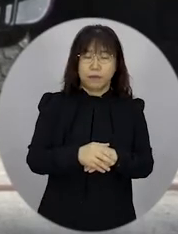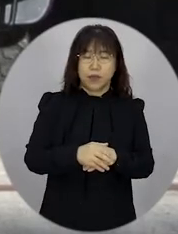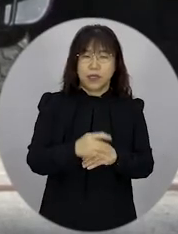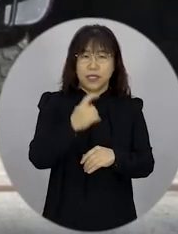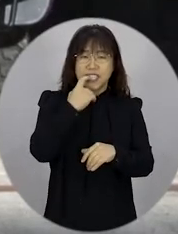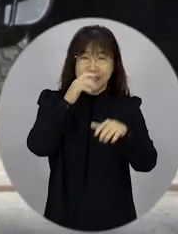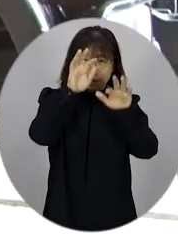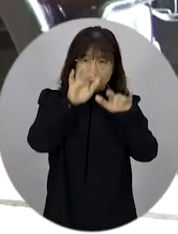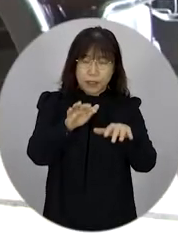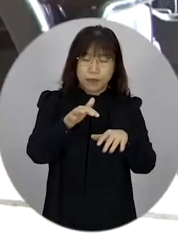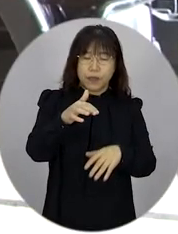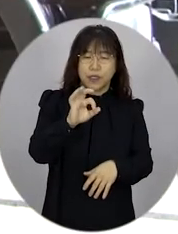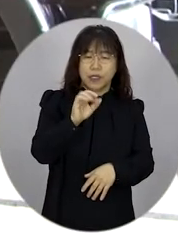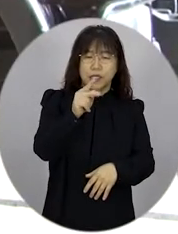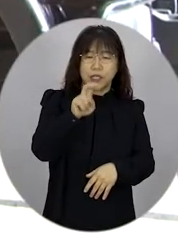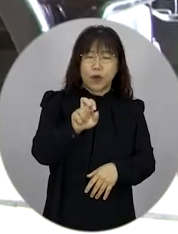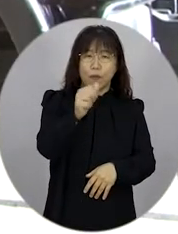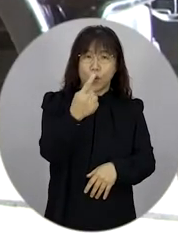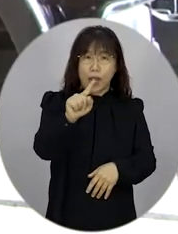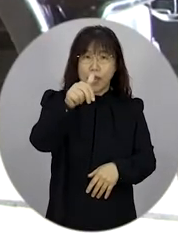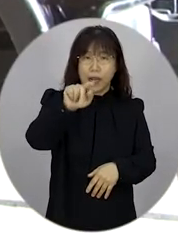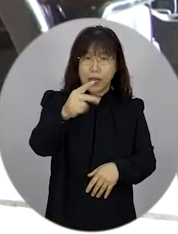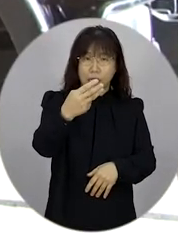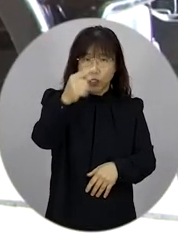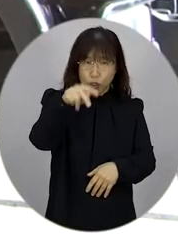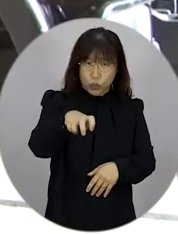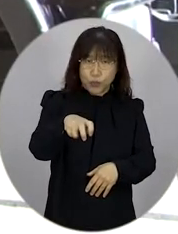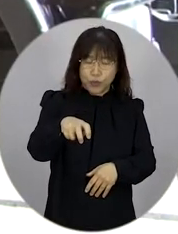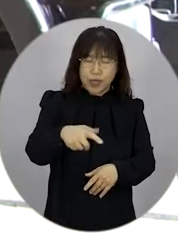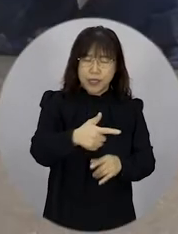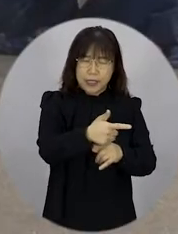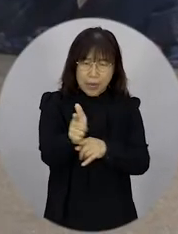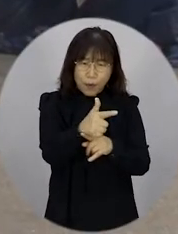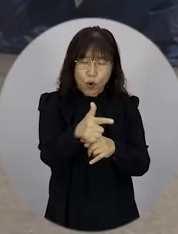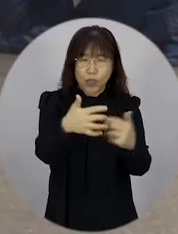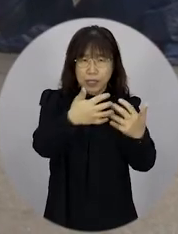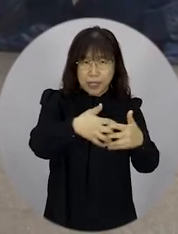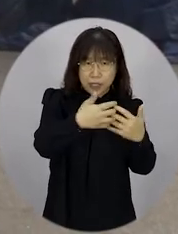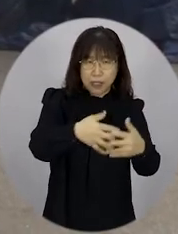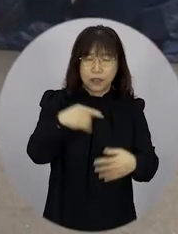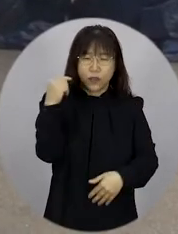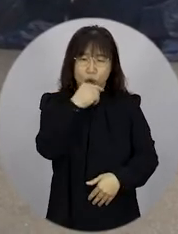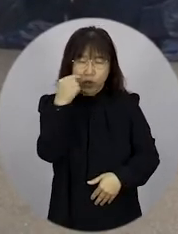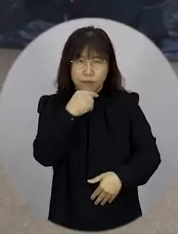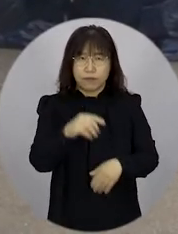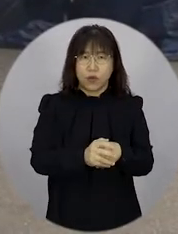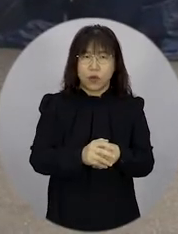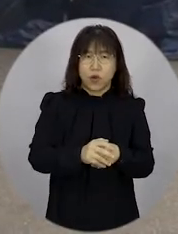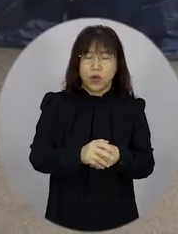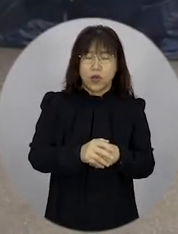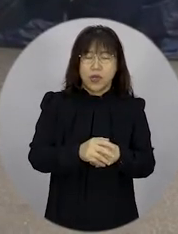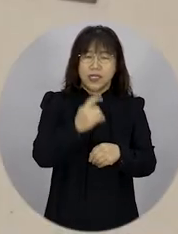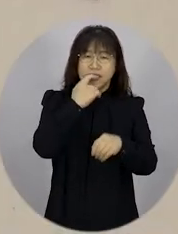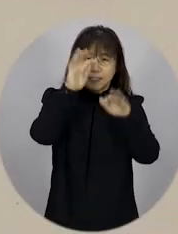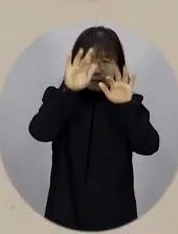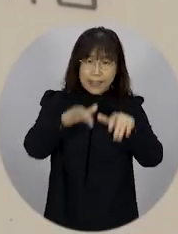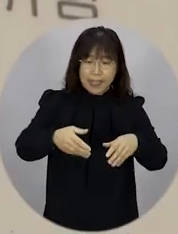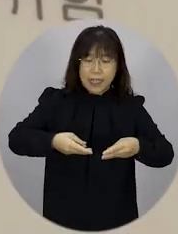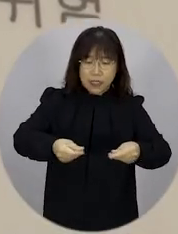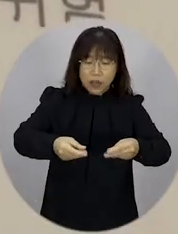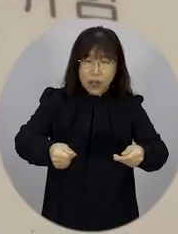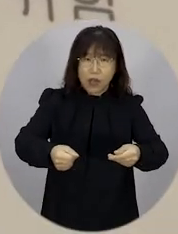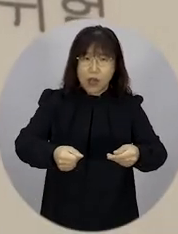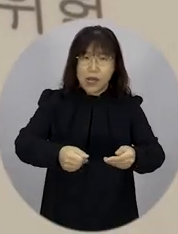대형 염화칼슘 살포기, 다목적 제설차 등의 제설 장비와 소금과 염화칼슘, 친환경 제설재